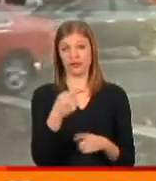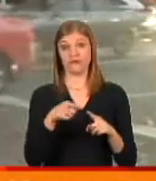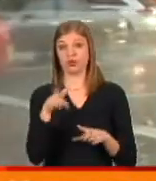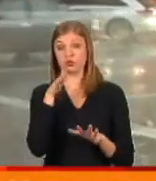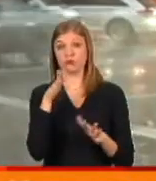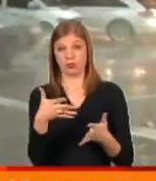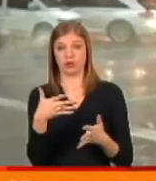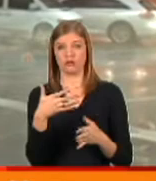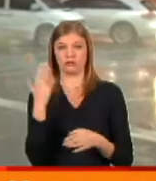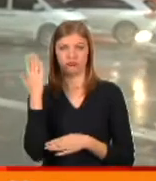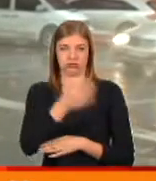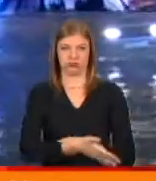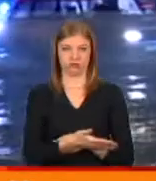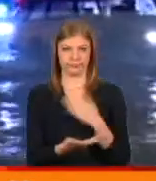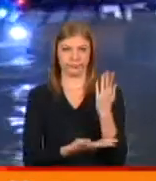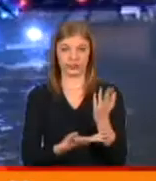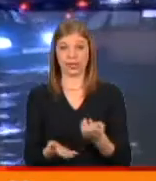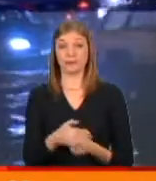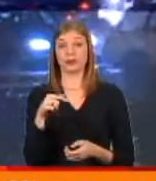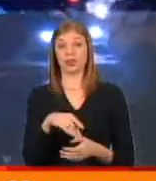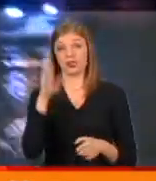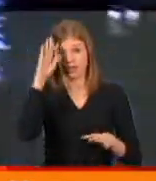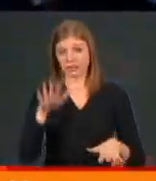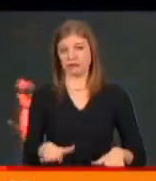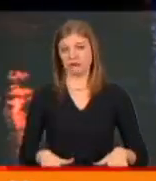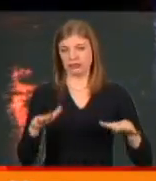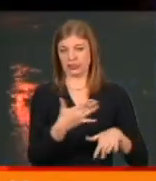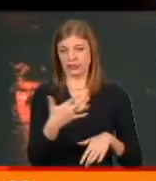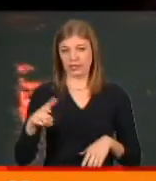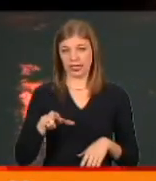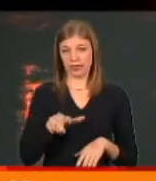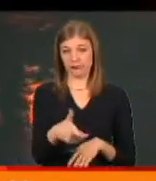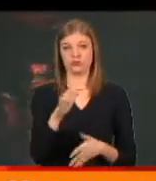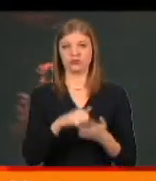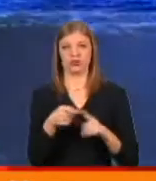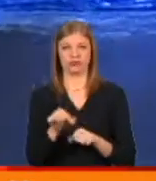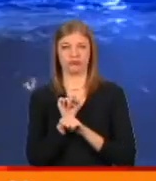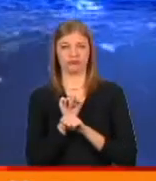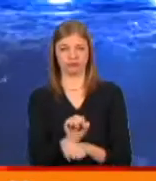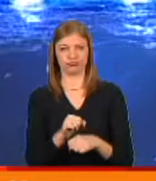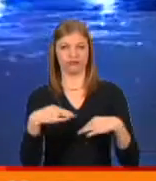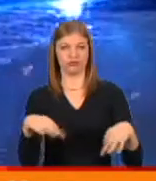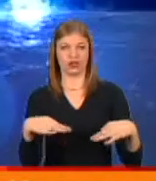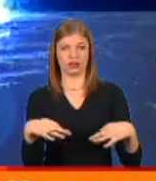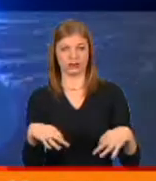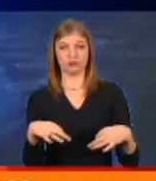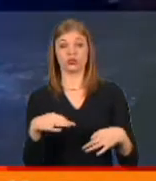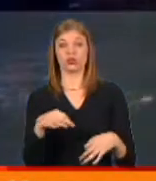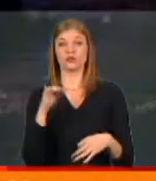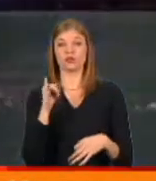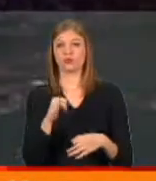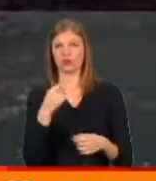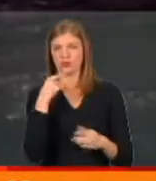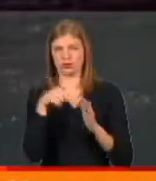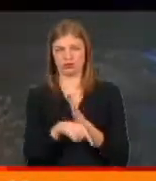цей момент на мене упала ветка. Злива підтопила кілька вулиць, через що спинився рух громадського транспорту. У